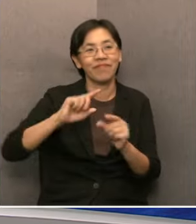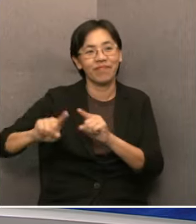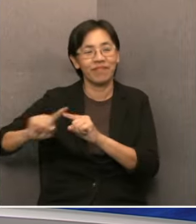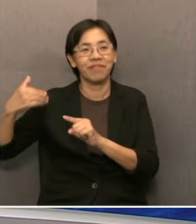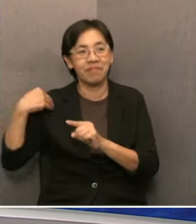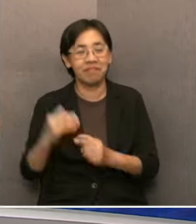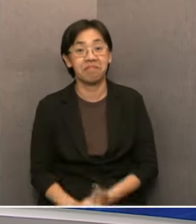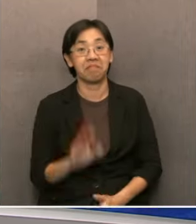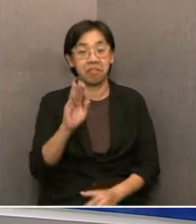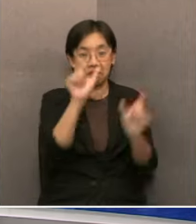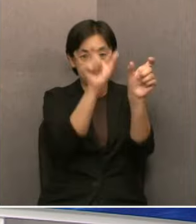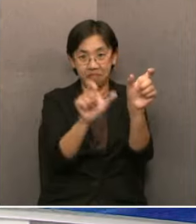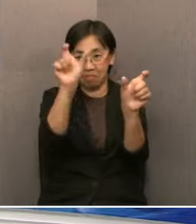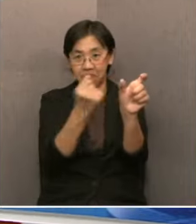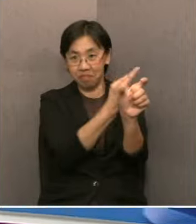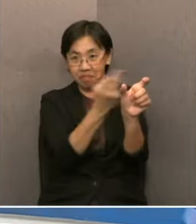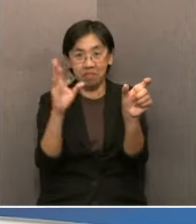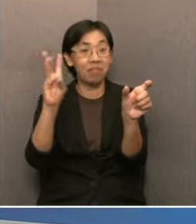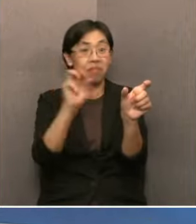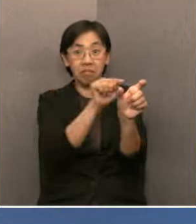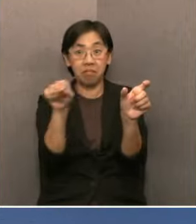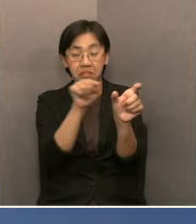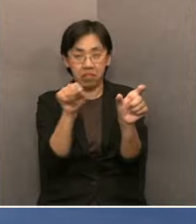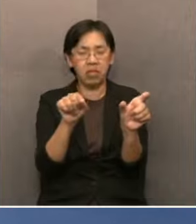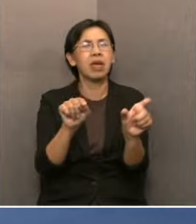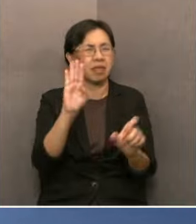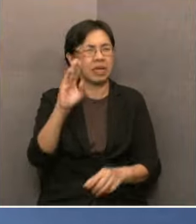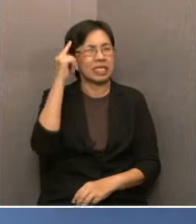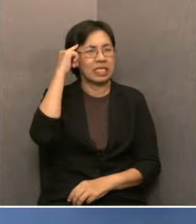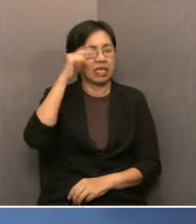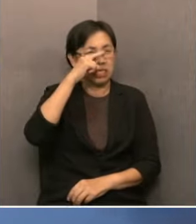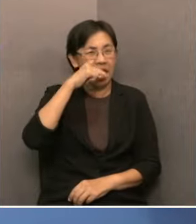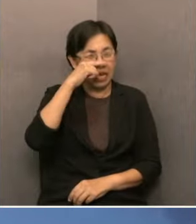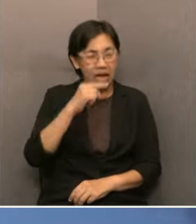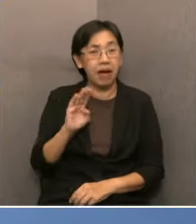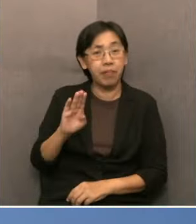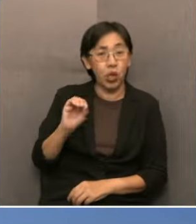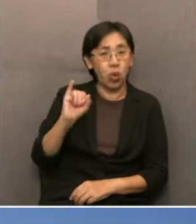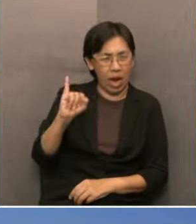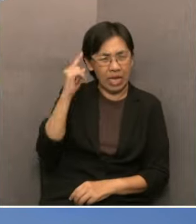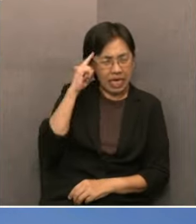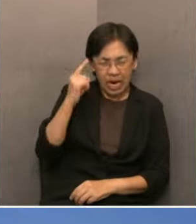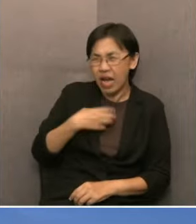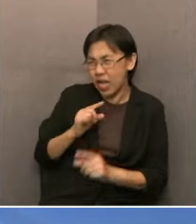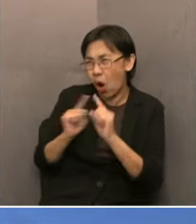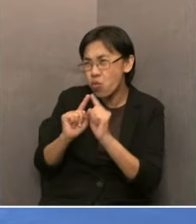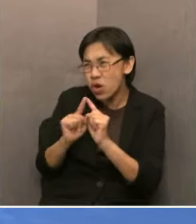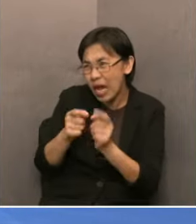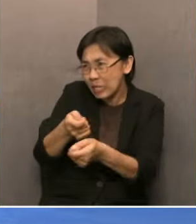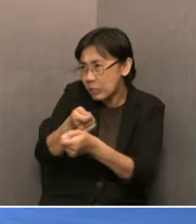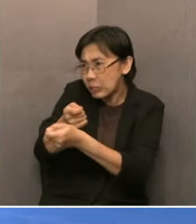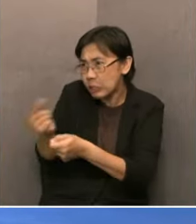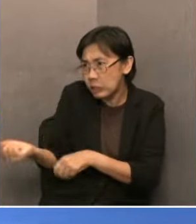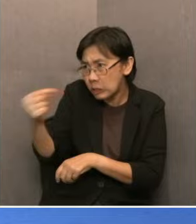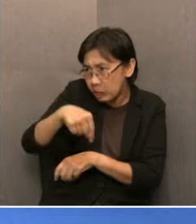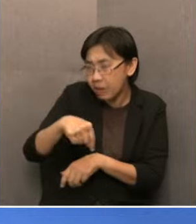ทั้ง 6 บริษัทที่มีสัรยภาพนี้ถือว่าเป็บิษัทเบ้าหมายที่ทาง BI prime เลงาแล้อยากจะดึงเข้ามาลงทุณตั้งฐาน